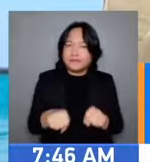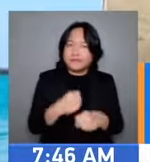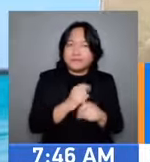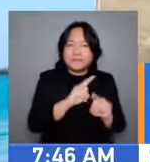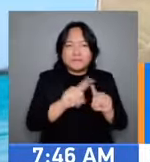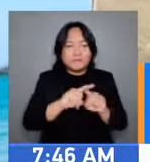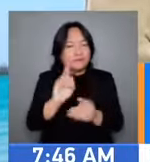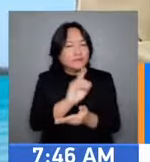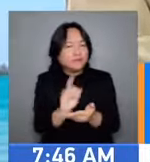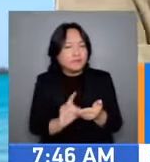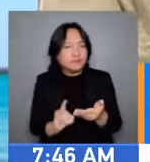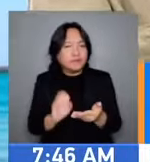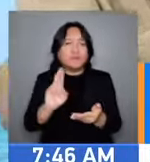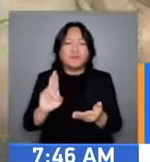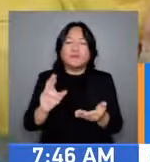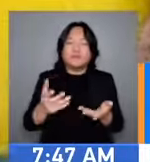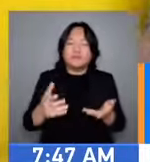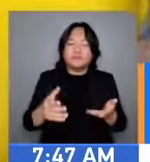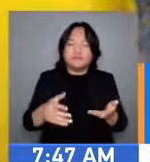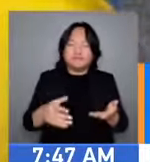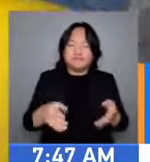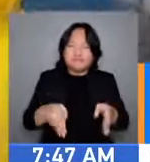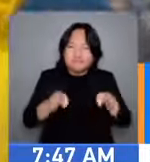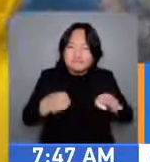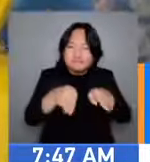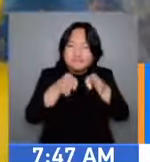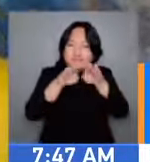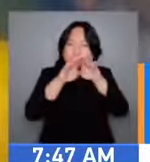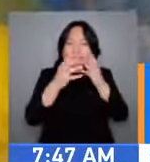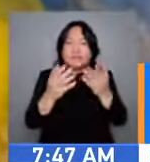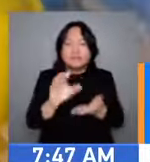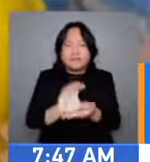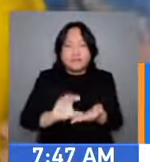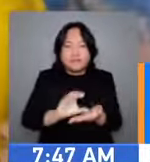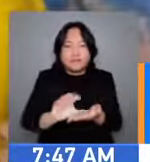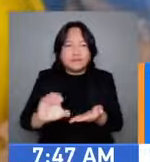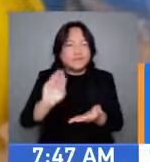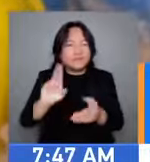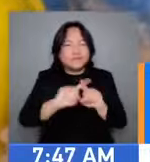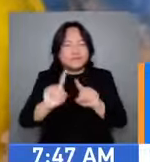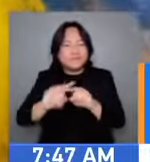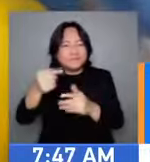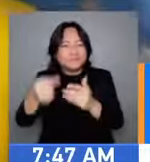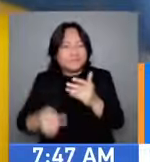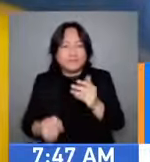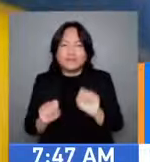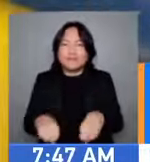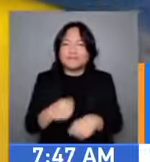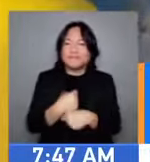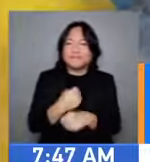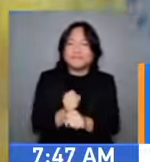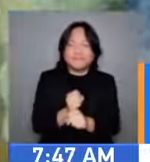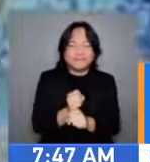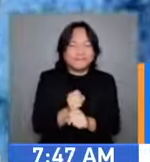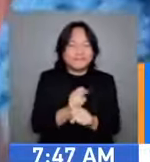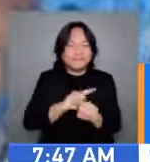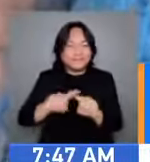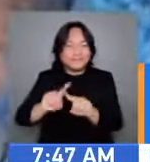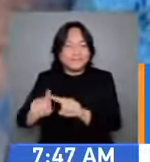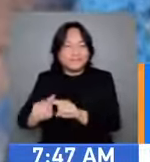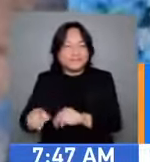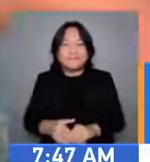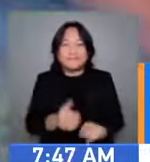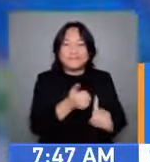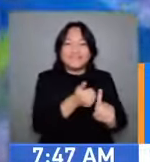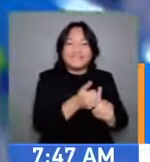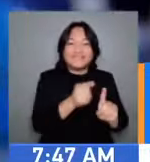ng sandcastle, cake, train at marami pang iba. May bahay balustre at yung lion ni Tita Susa, yung pet lion niya. May pet